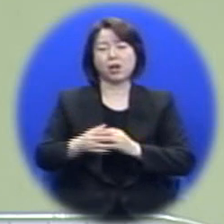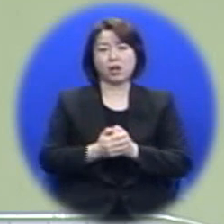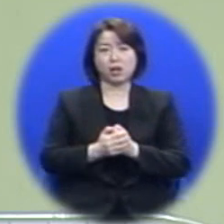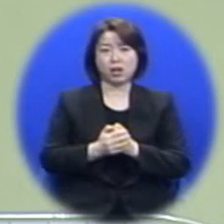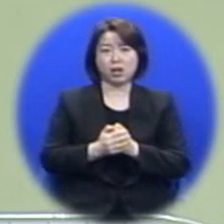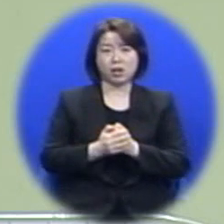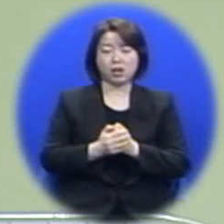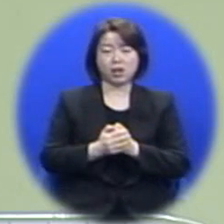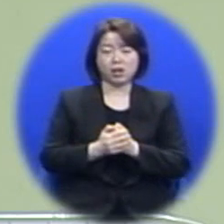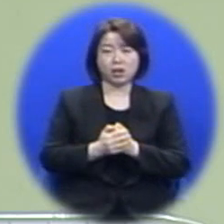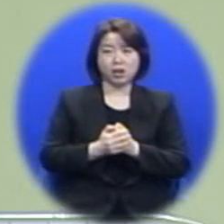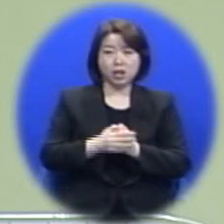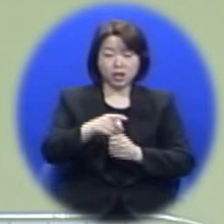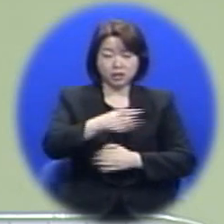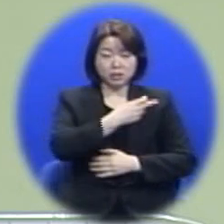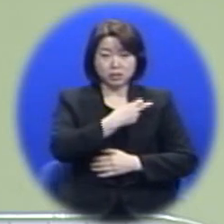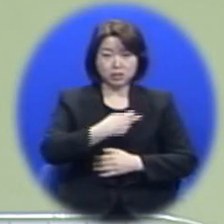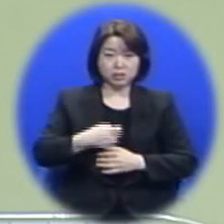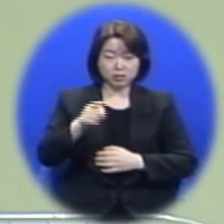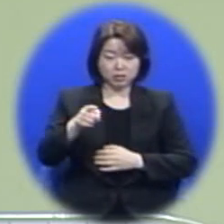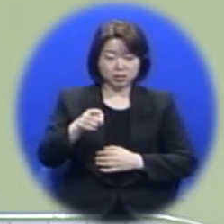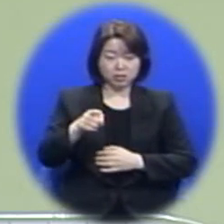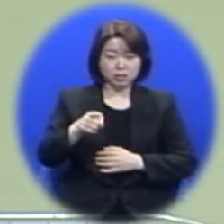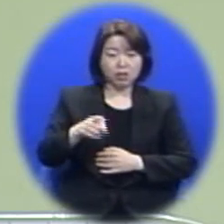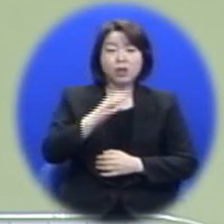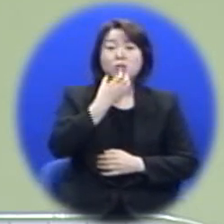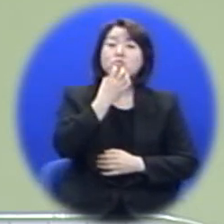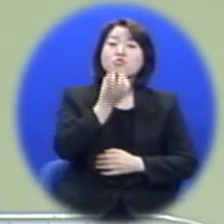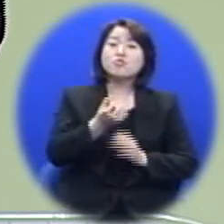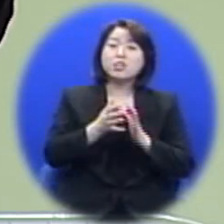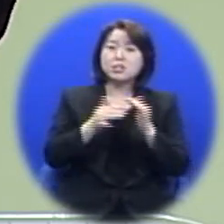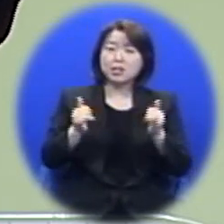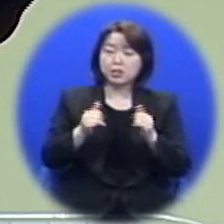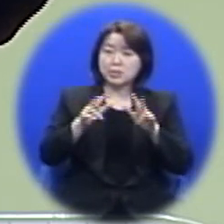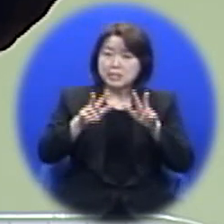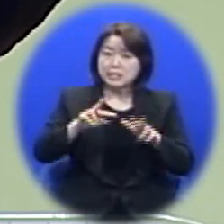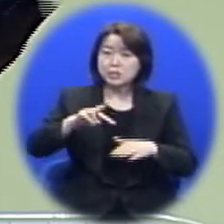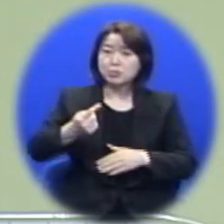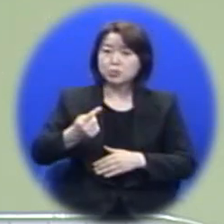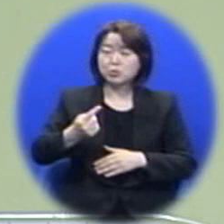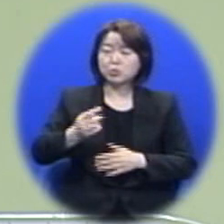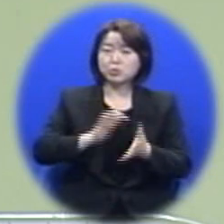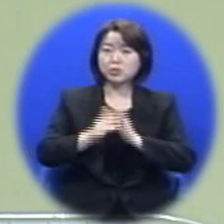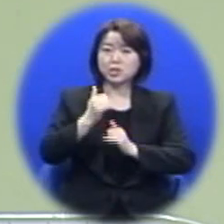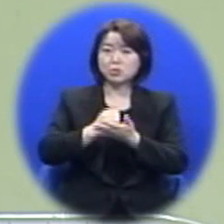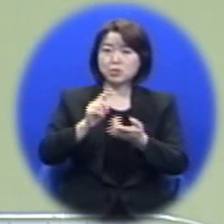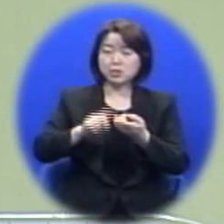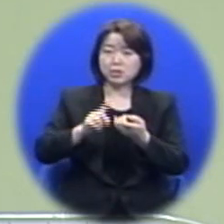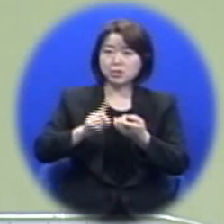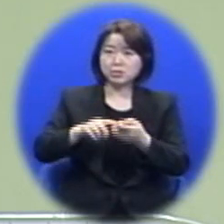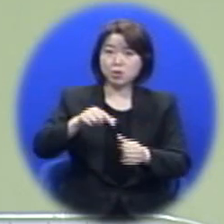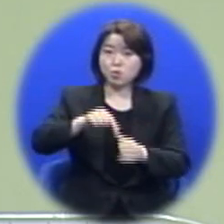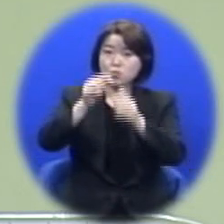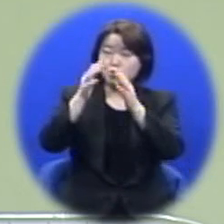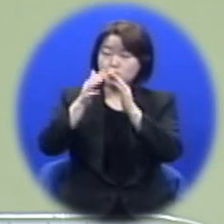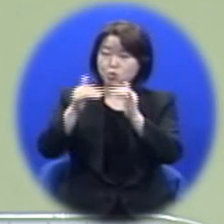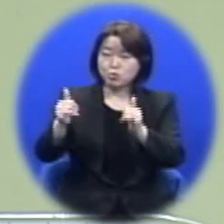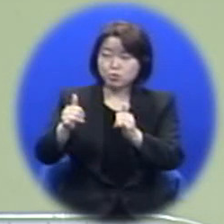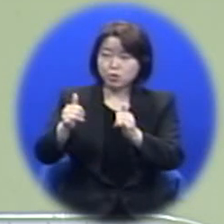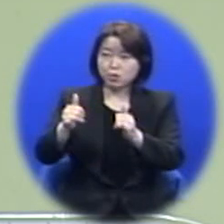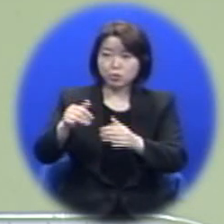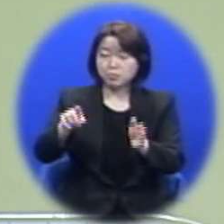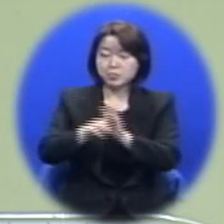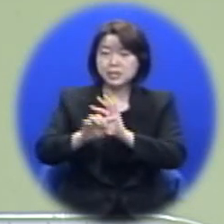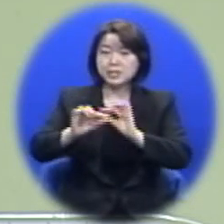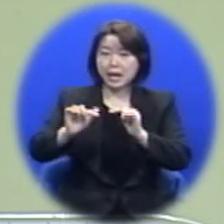예수님을 메시아라고 인정 안 하는 이유 중에 하나는 십자가에서 너무 비참하게 죽었기 때문에 지금도 그